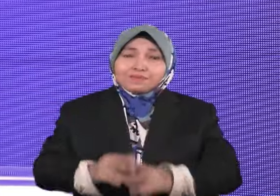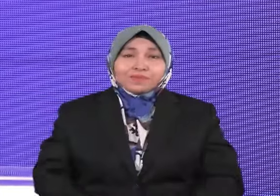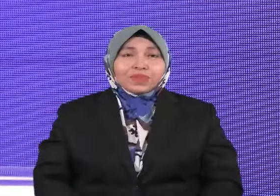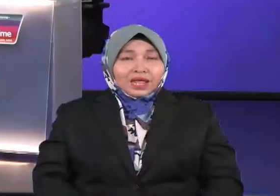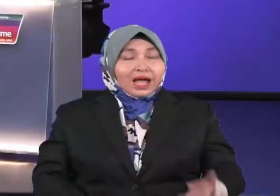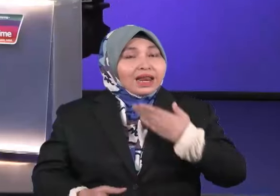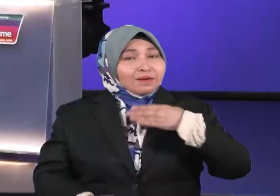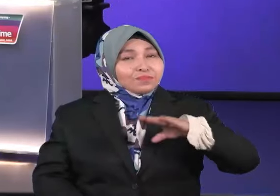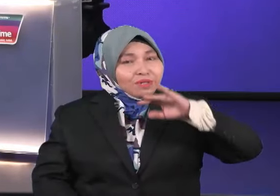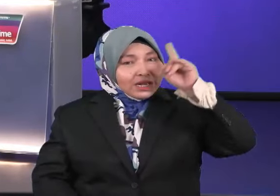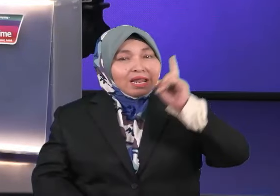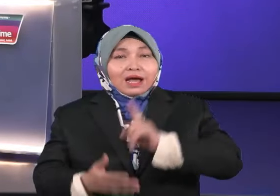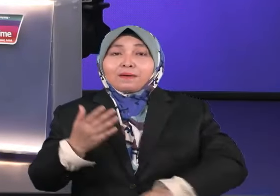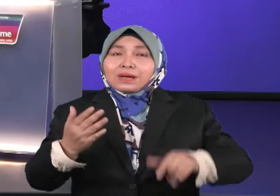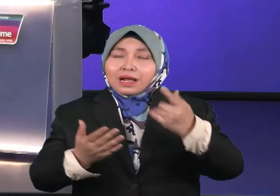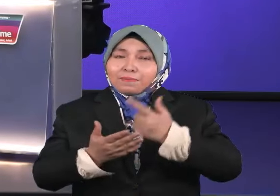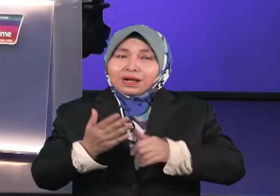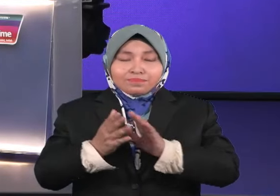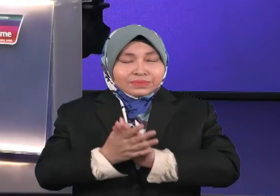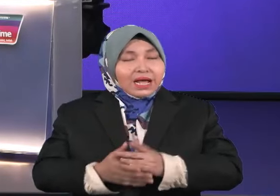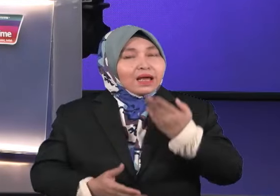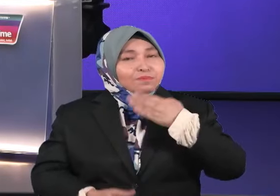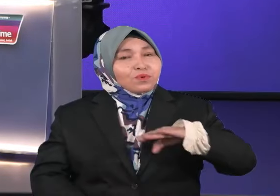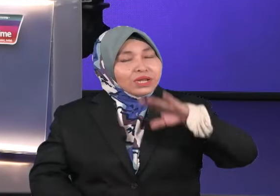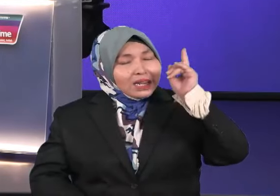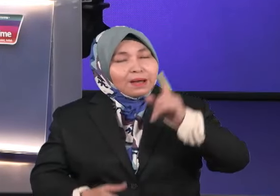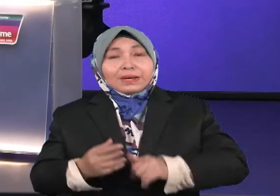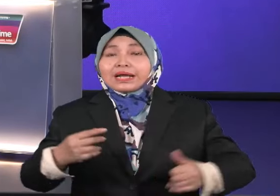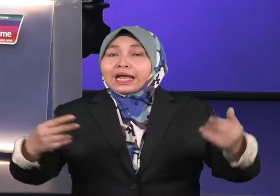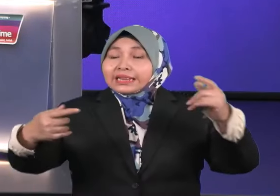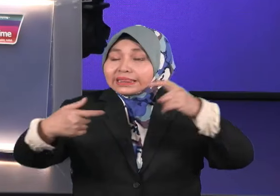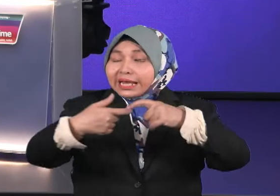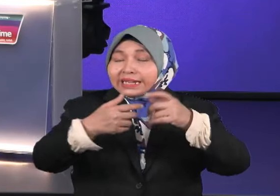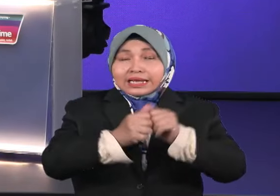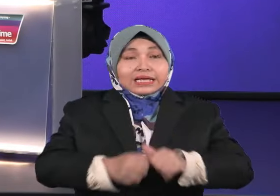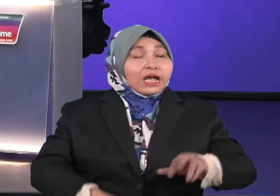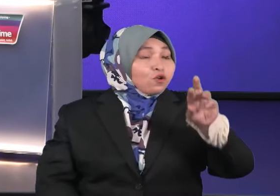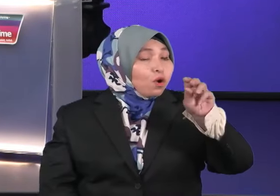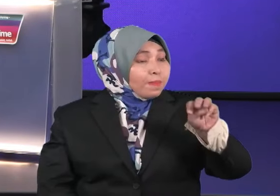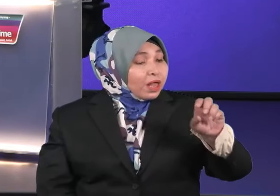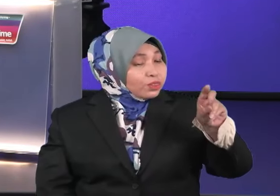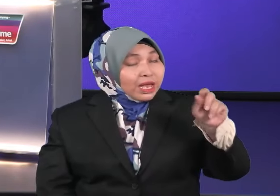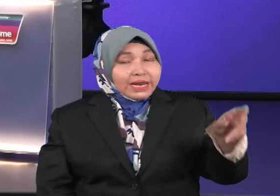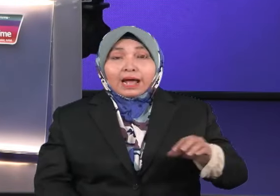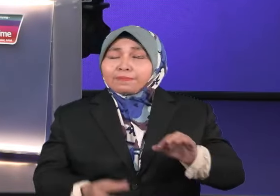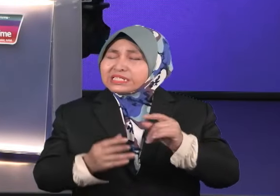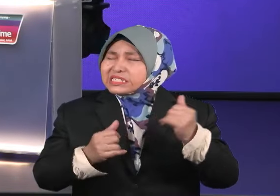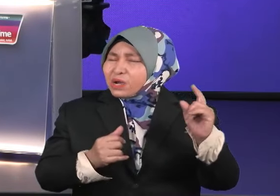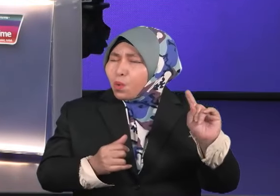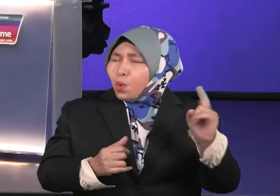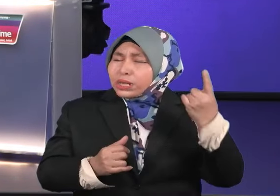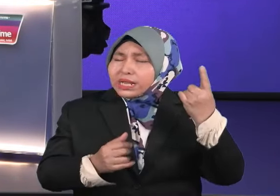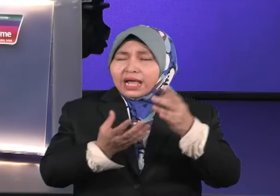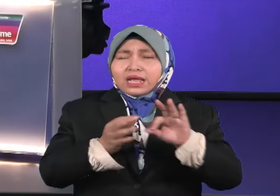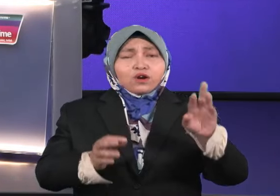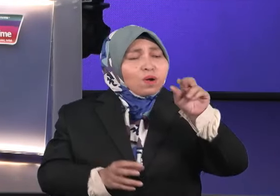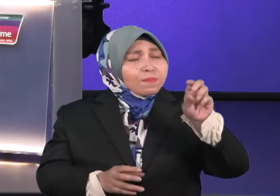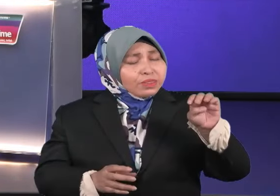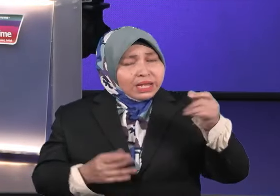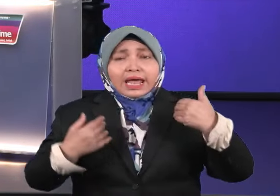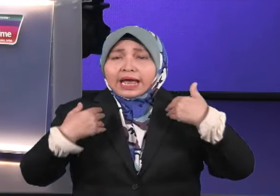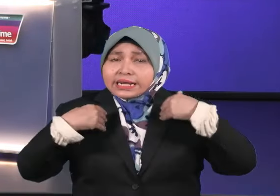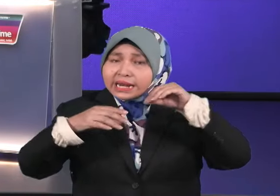Alhamdulillah sihat. Apa khabar? Alhamdulillah saya. Ayat berkaitan dengan Ramadan, satu-satunya ayat Ramadan yang berada di dalam